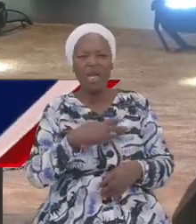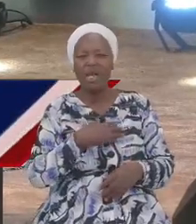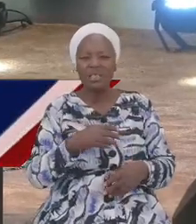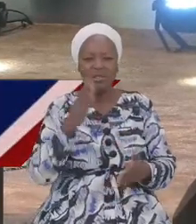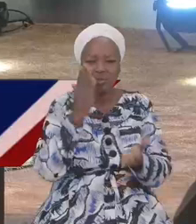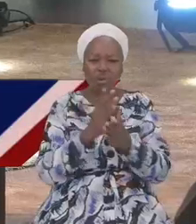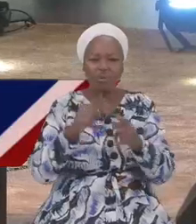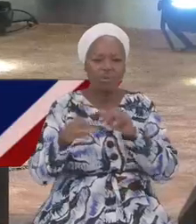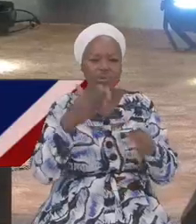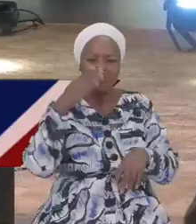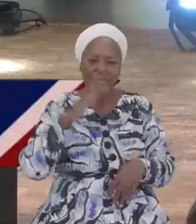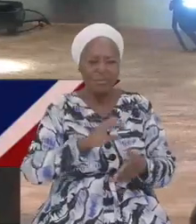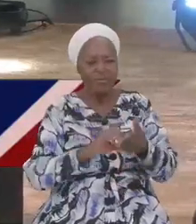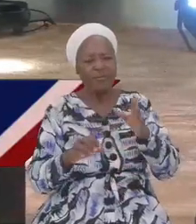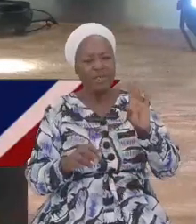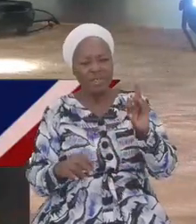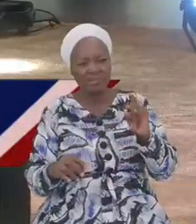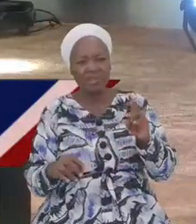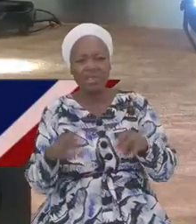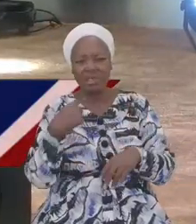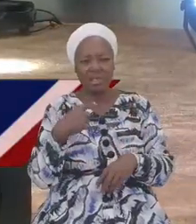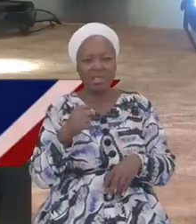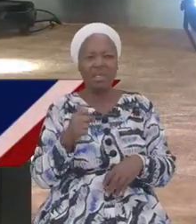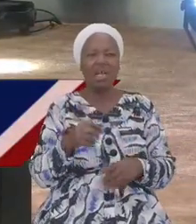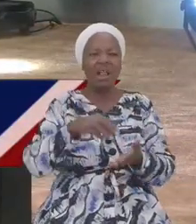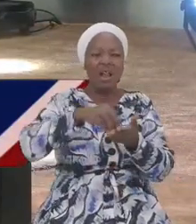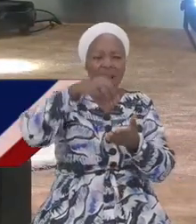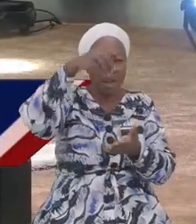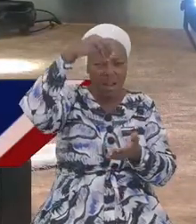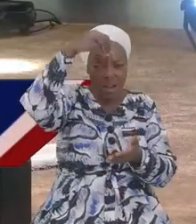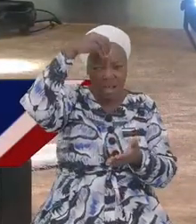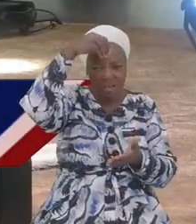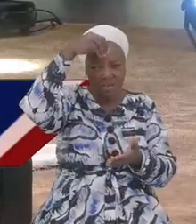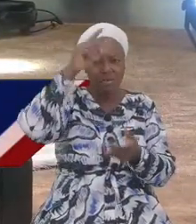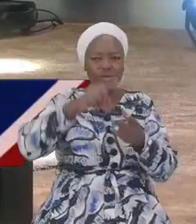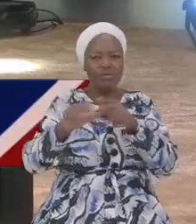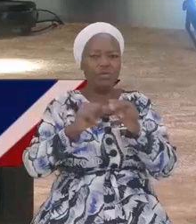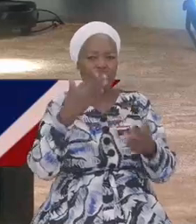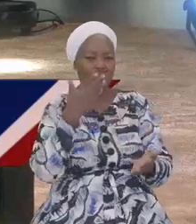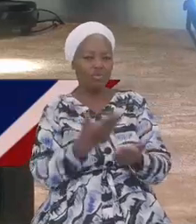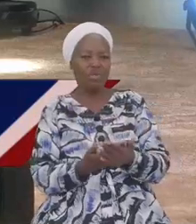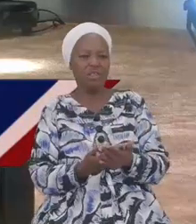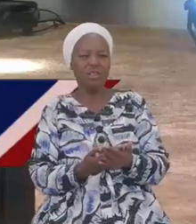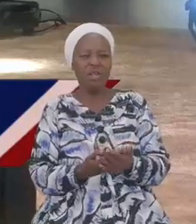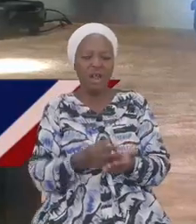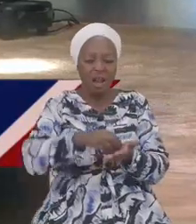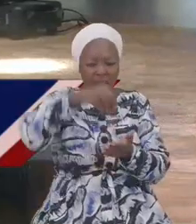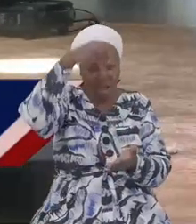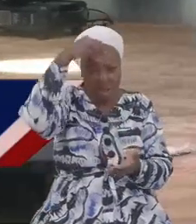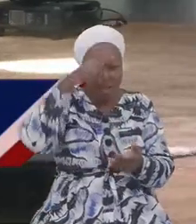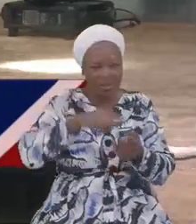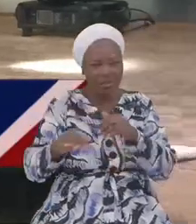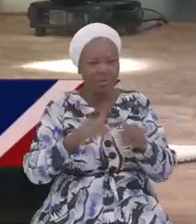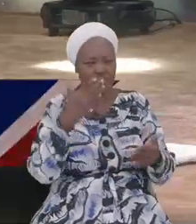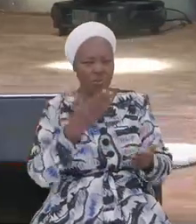de vos actions, cessez de faire le mal. Verset 17, apprenez à faire le bien, apprenez à faire